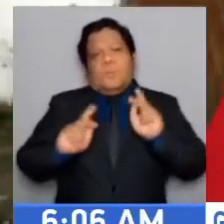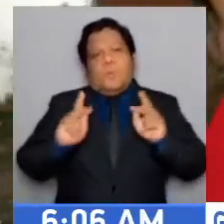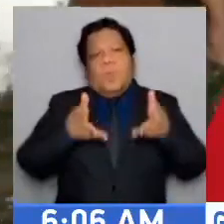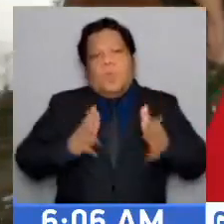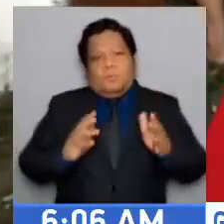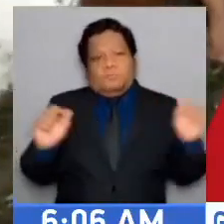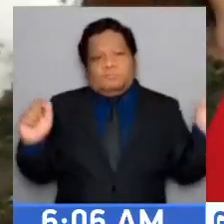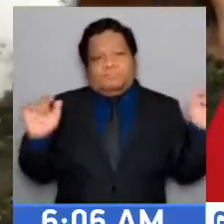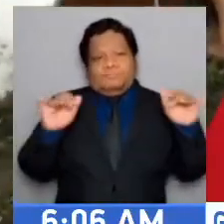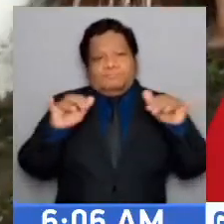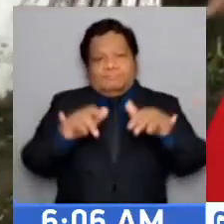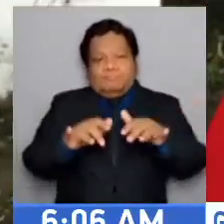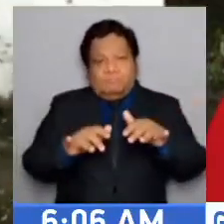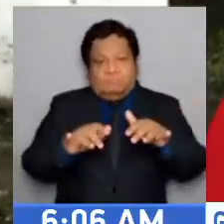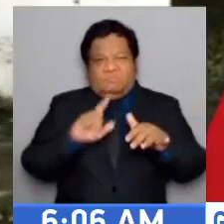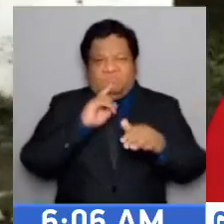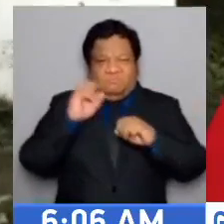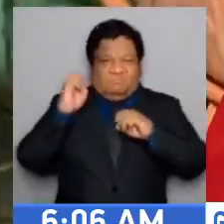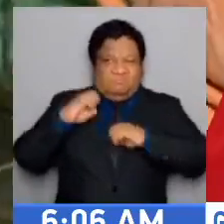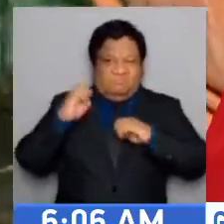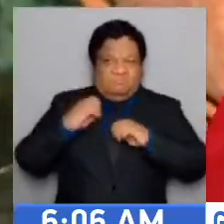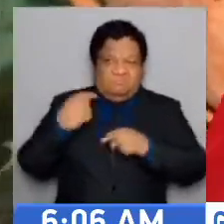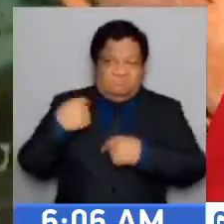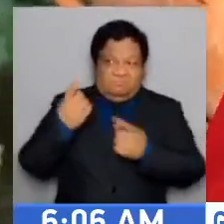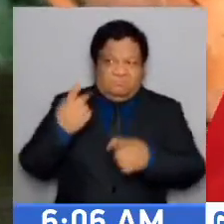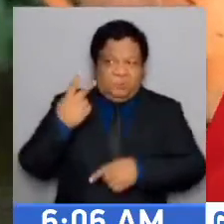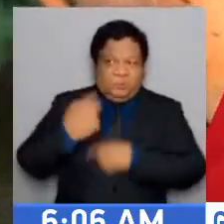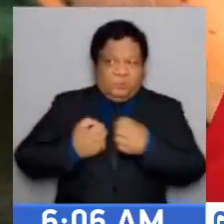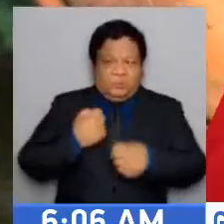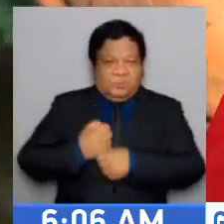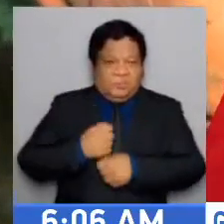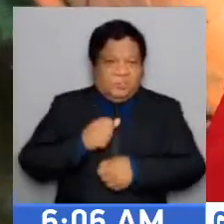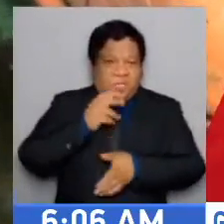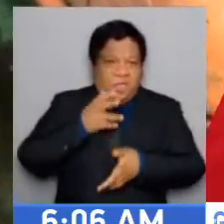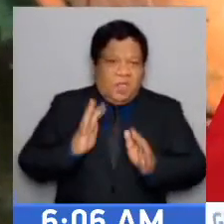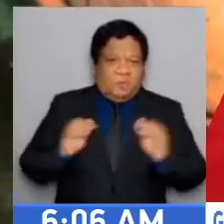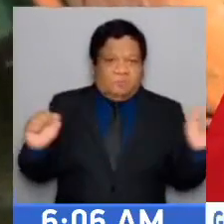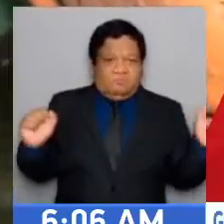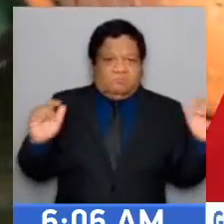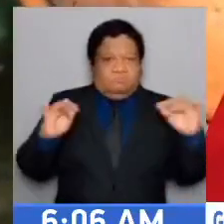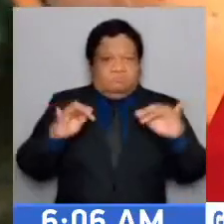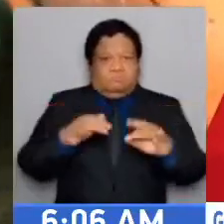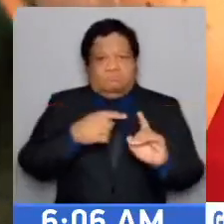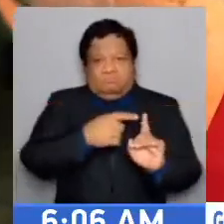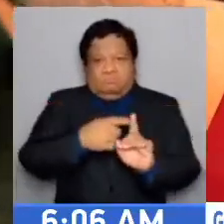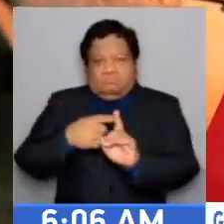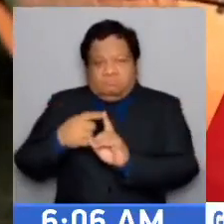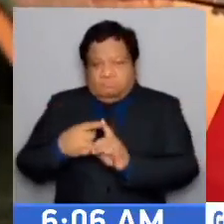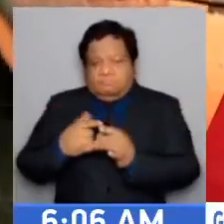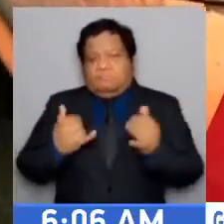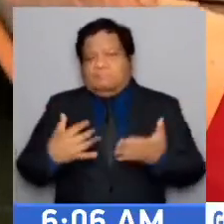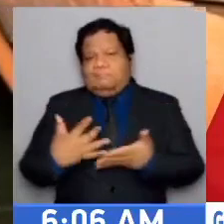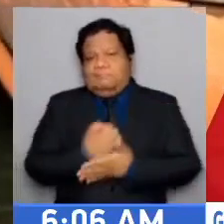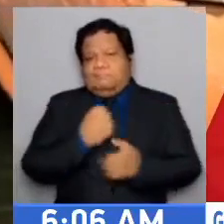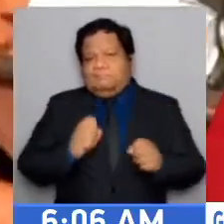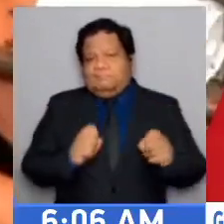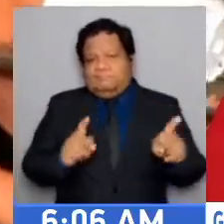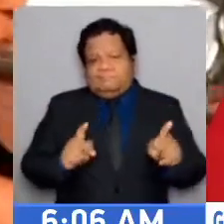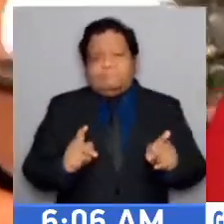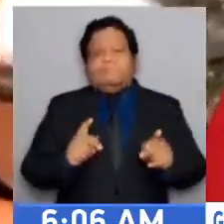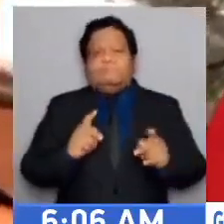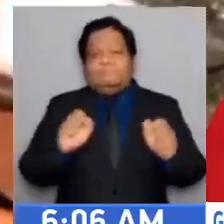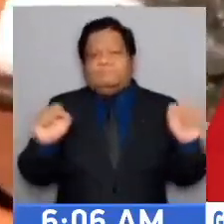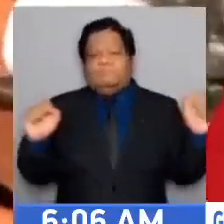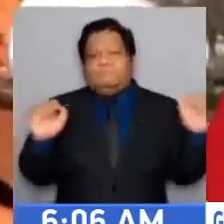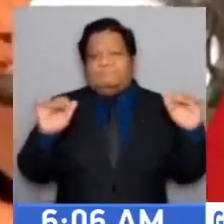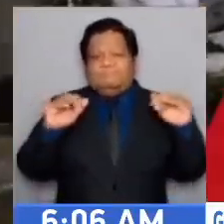sa dalawang taon, hindi pinayaga makapunta sa mga cementeryo, pagkakataon na nila na dumalaw sa kanilang mga yumaong mahal sa buhay. So ito ho,